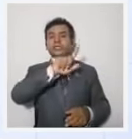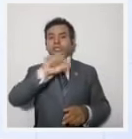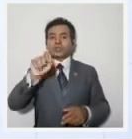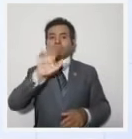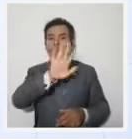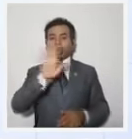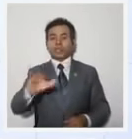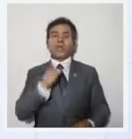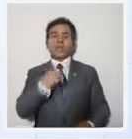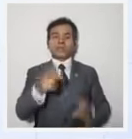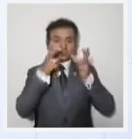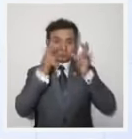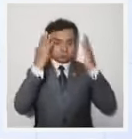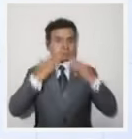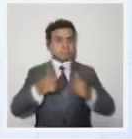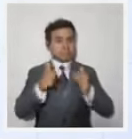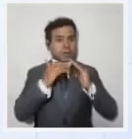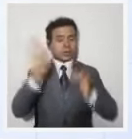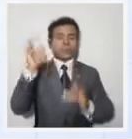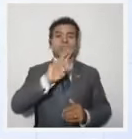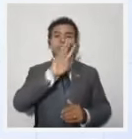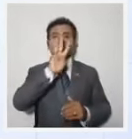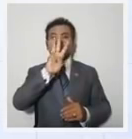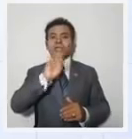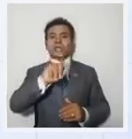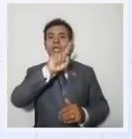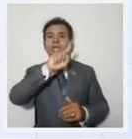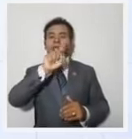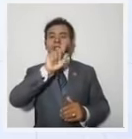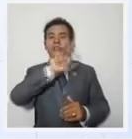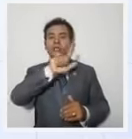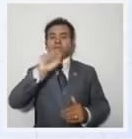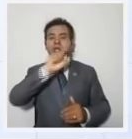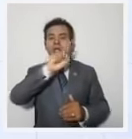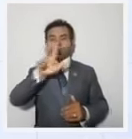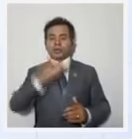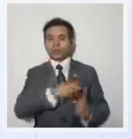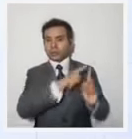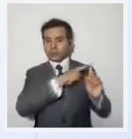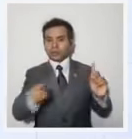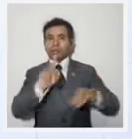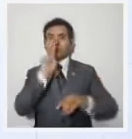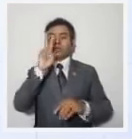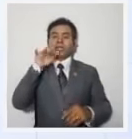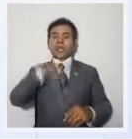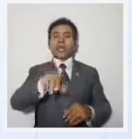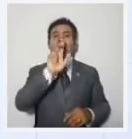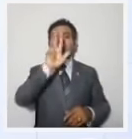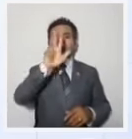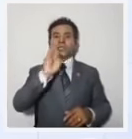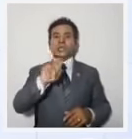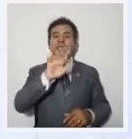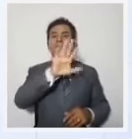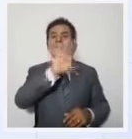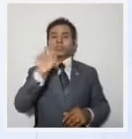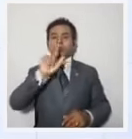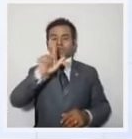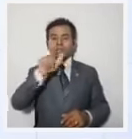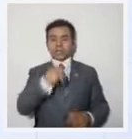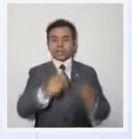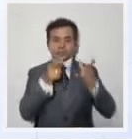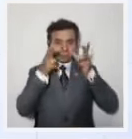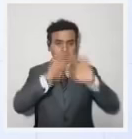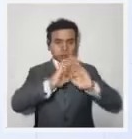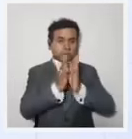24 ঘন্টায় কোয়ারেন্টাইনে 1755 জনকে রাখা হয়েছে এবং ছাড় পেয়েছে 3718 জন। এ পর্যন্ত কোয়ারেন্টাইন